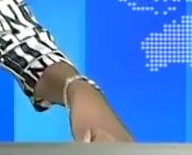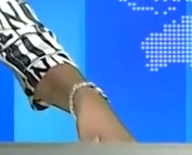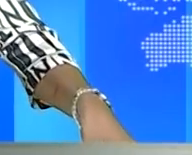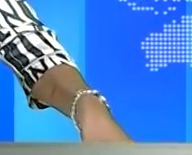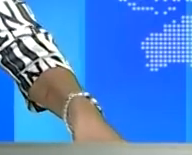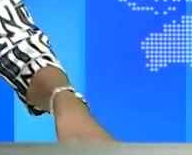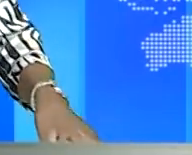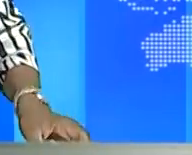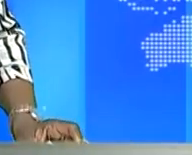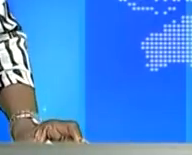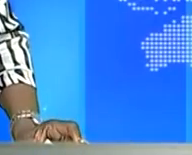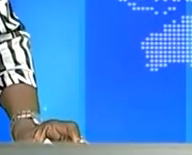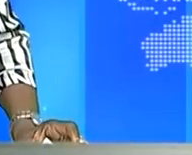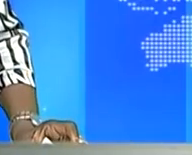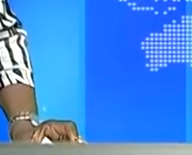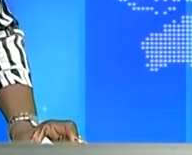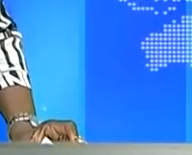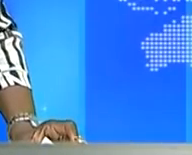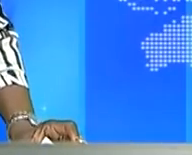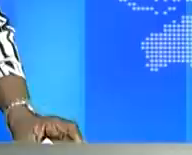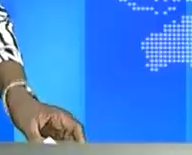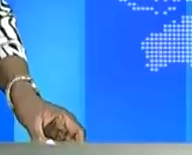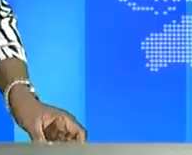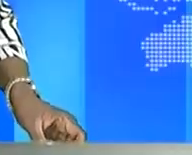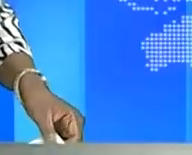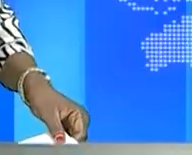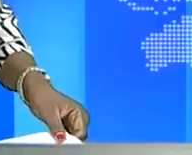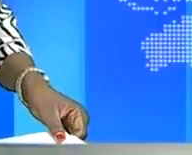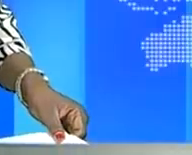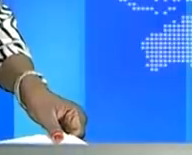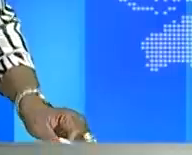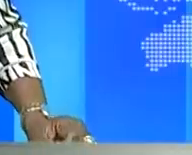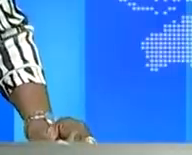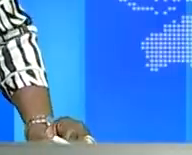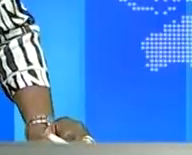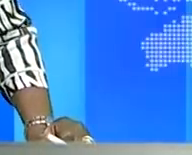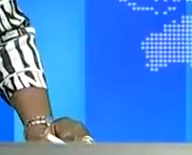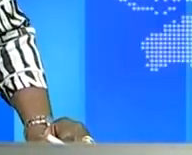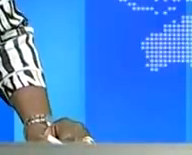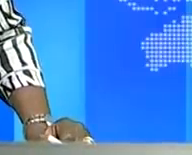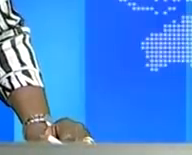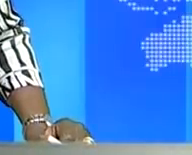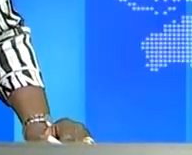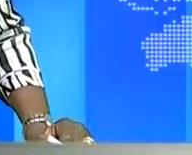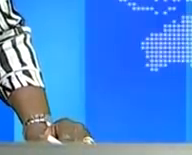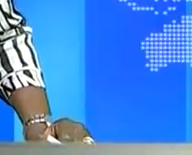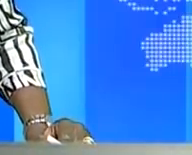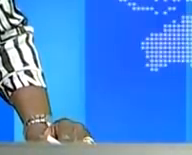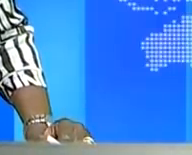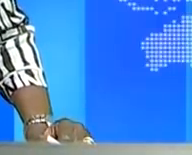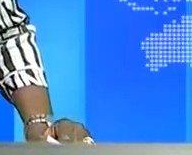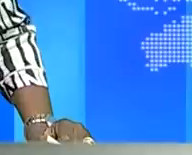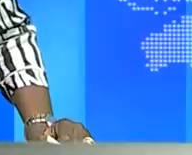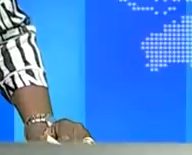panel d'accompagnement de la mandature du chef de l'État à l'Union africaine. Mesdames, Messieurs, bonsoir et bienvenue dans ce